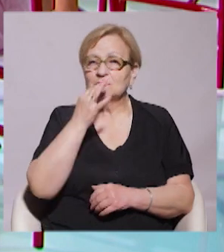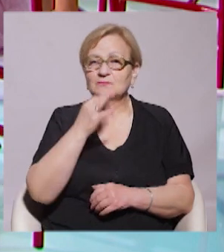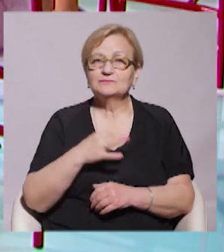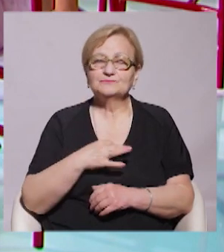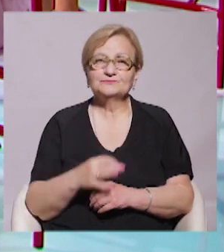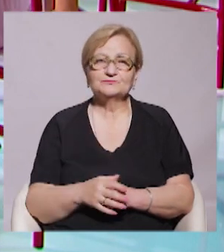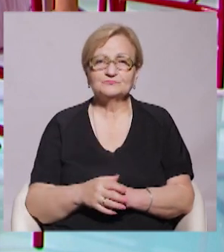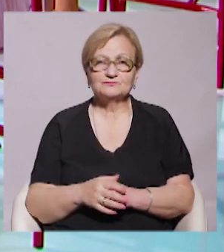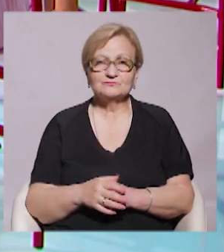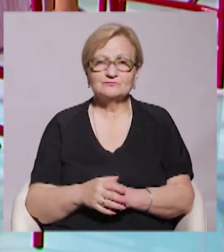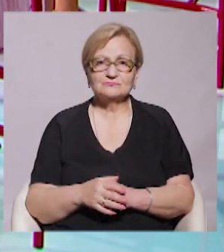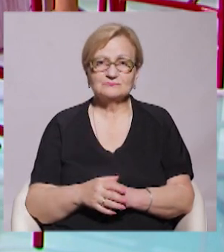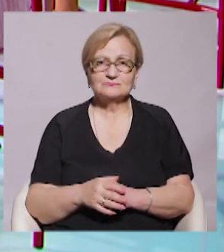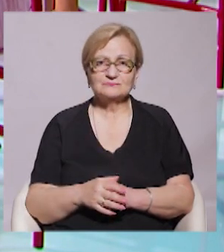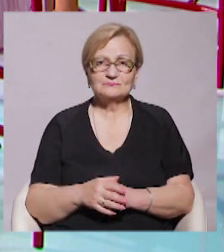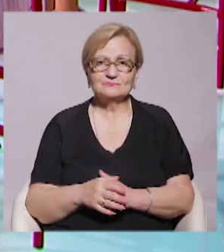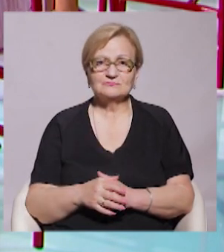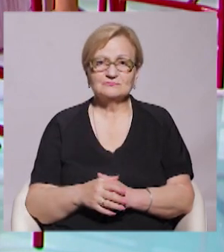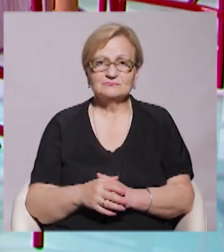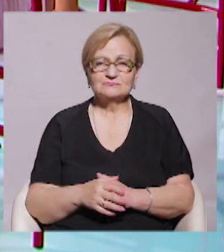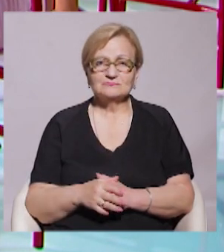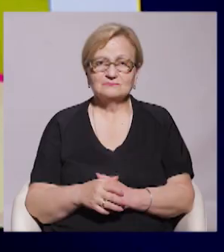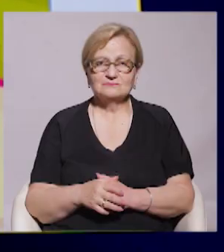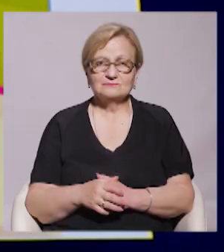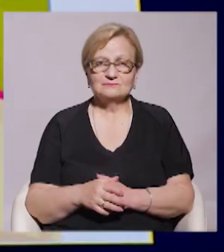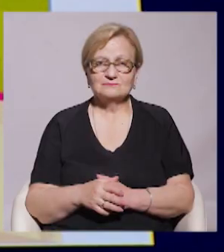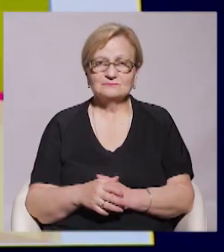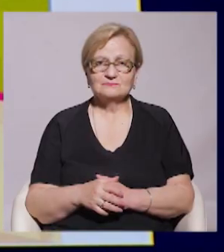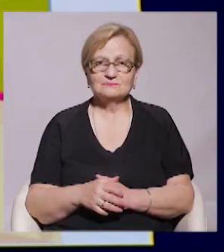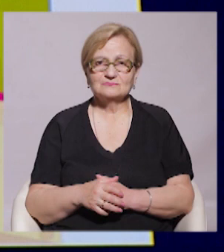მითხარით. უფრო სწორედ კი არ მითხრათ, ბარათი აწიეთ.